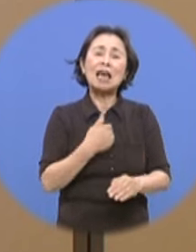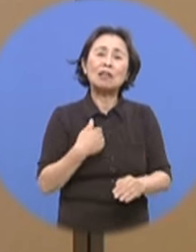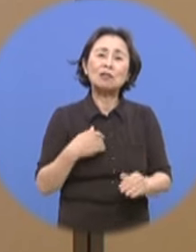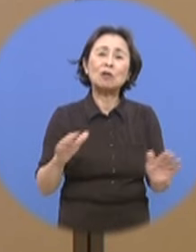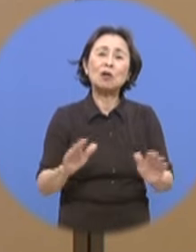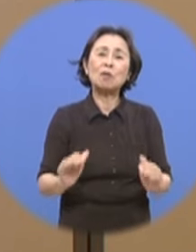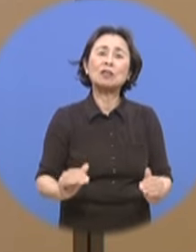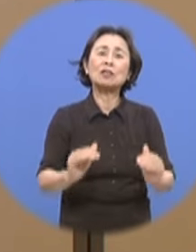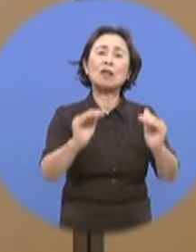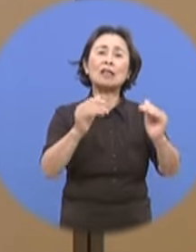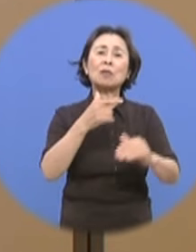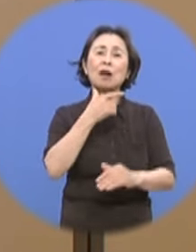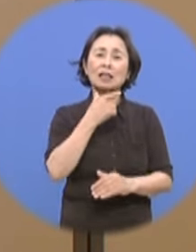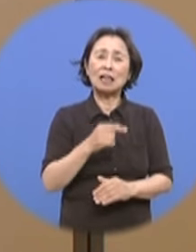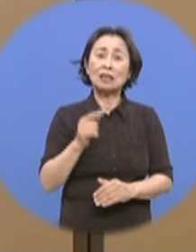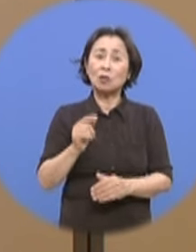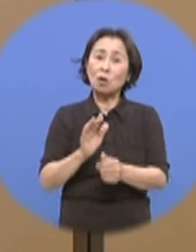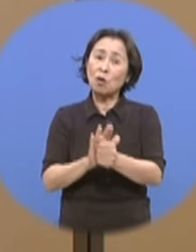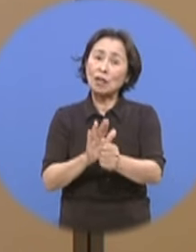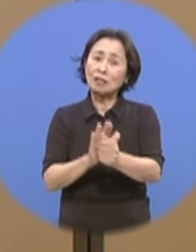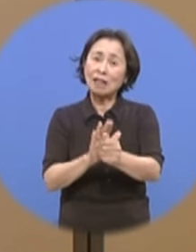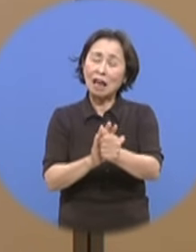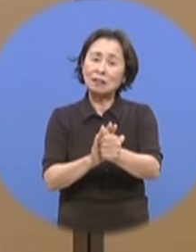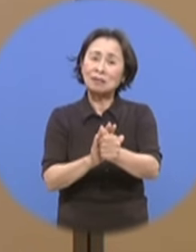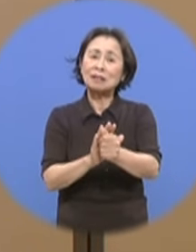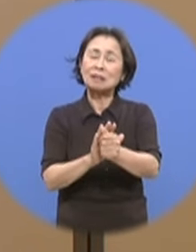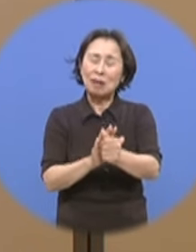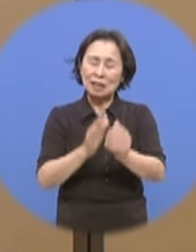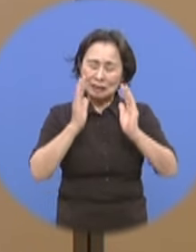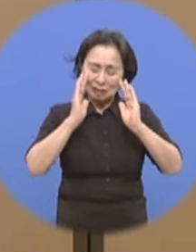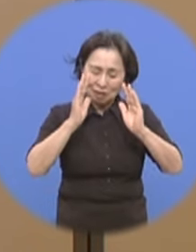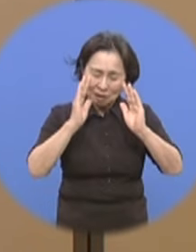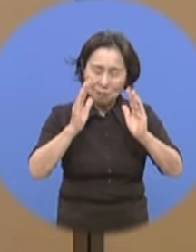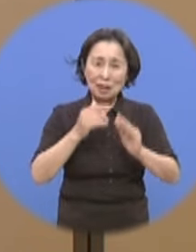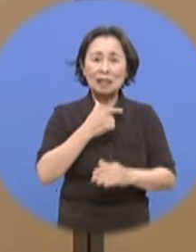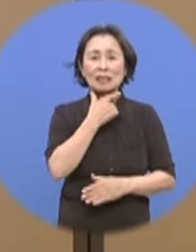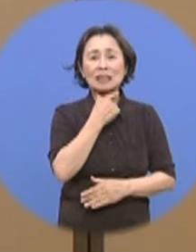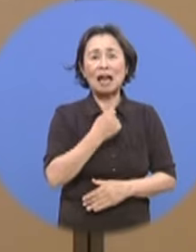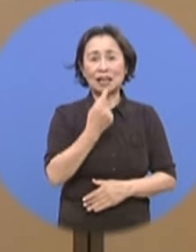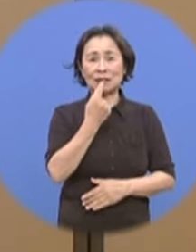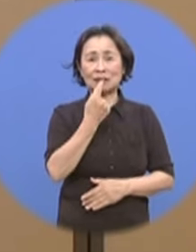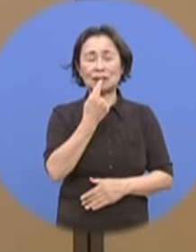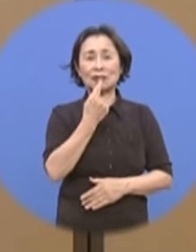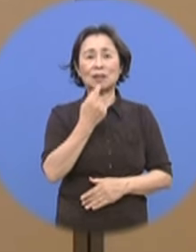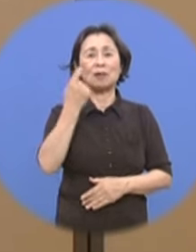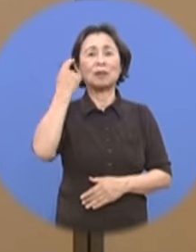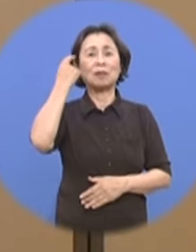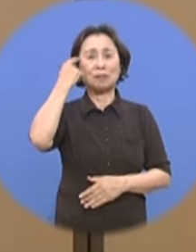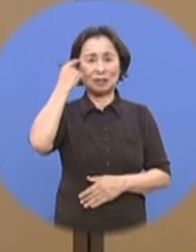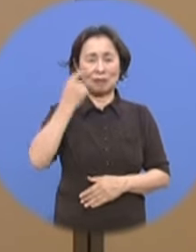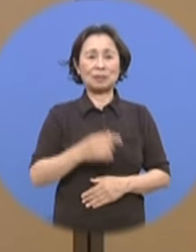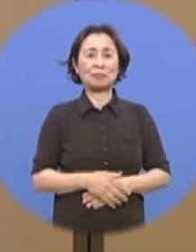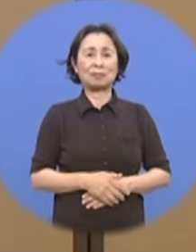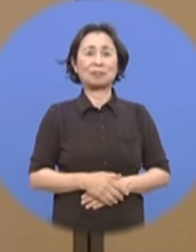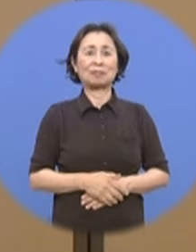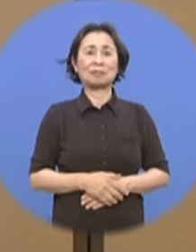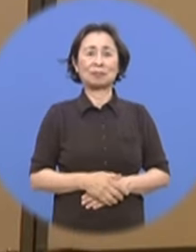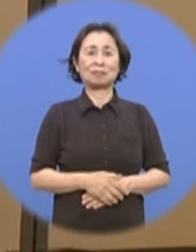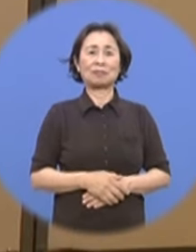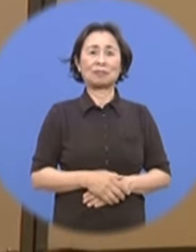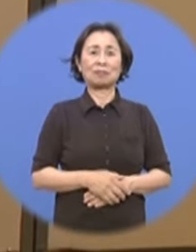なってそのお手伝いだったら本当にあの痛まないでさせていただきたいなっていう気持ちであり